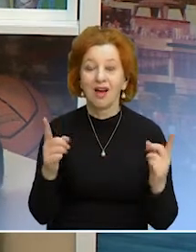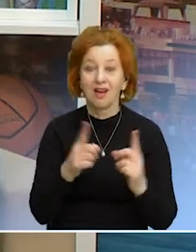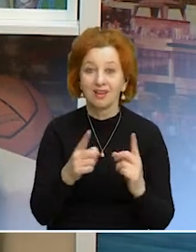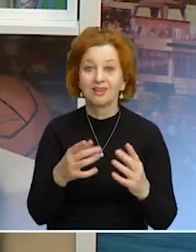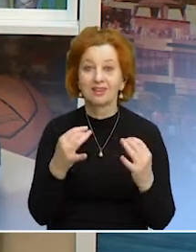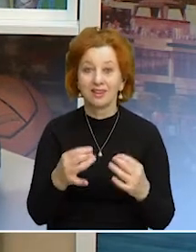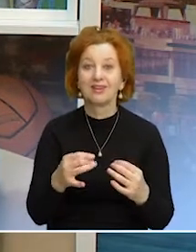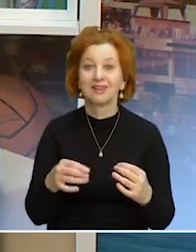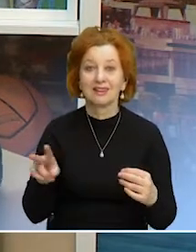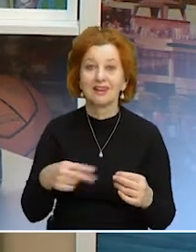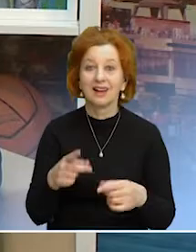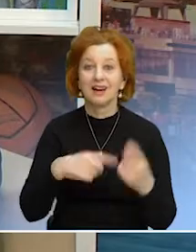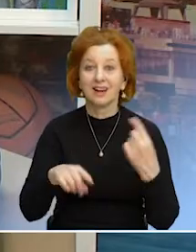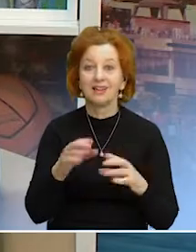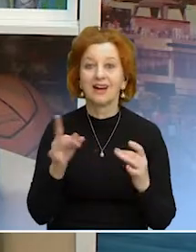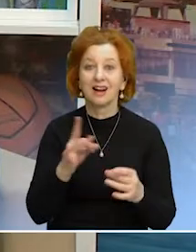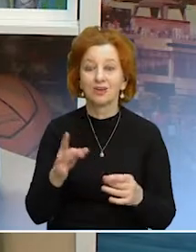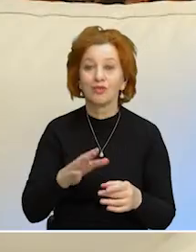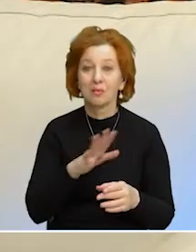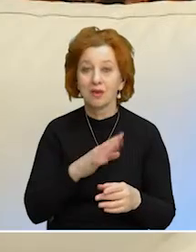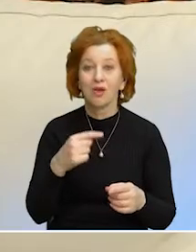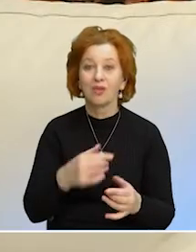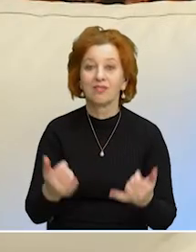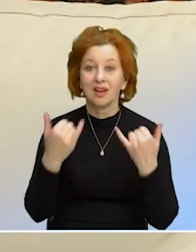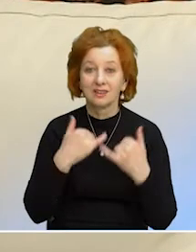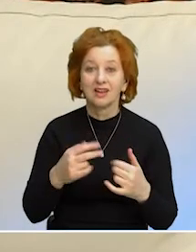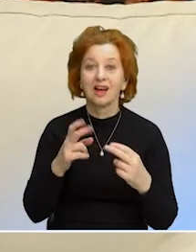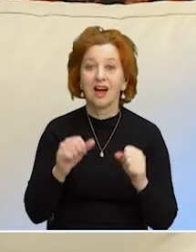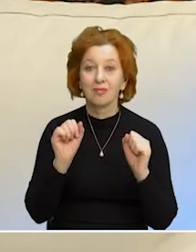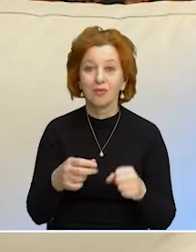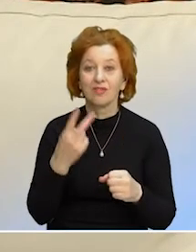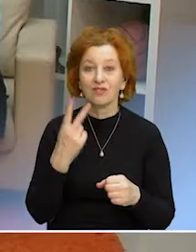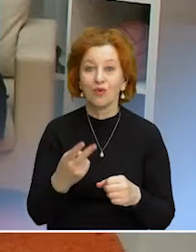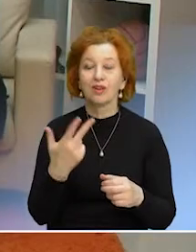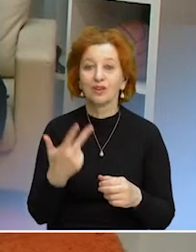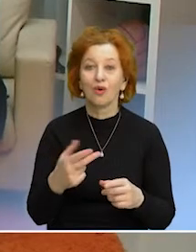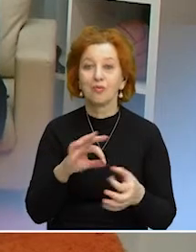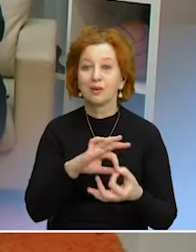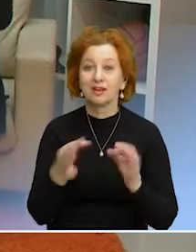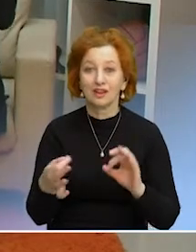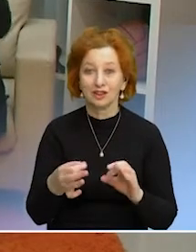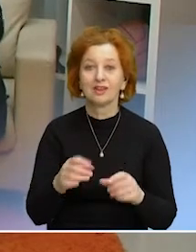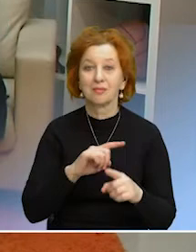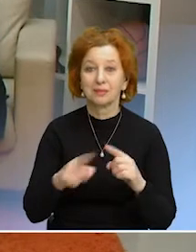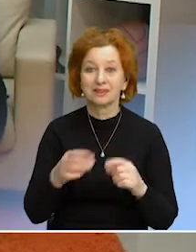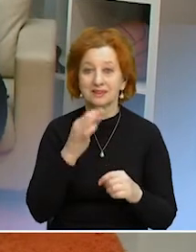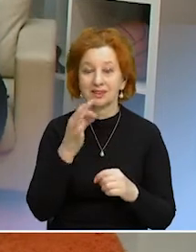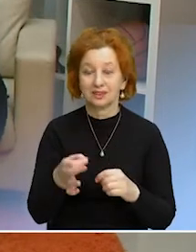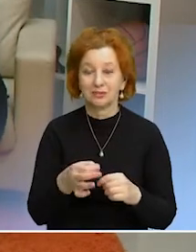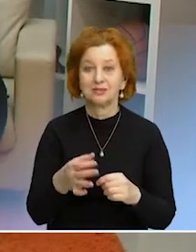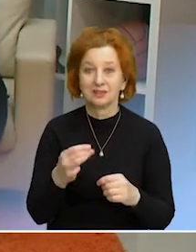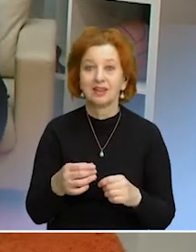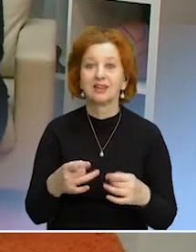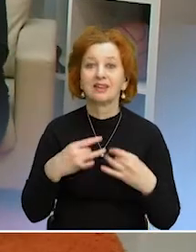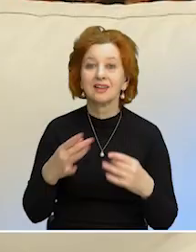время, оно неумолимо. Директор НКО Фонд капитального ремонта Ростовской области Владислав Крюков у нас в гостях был. Владислав, можно в 2-3 предложениях вот на эту камеру хотите поздравить с